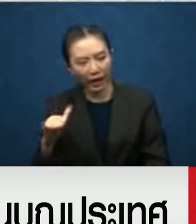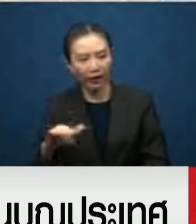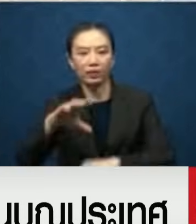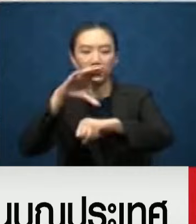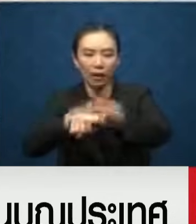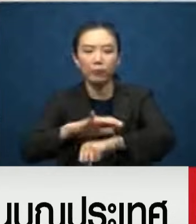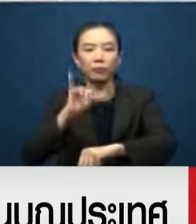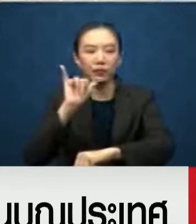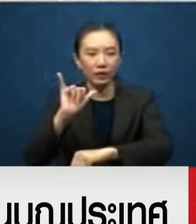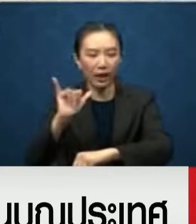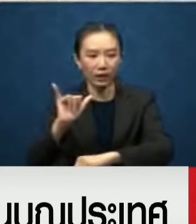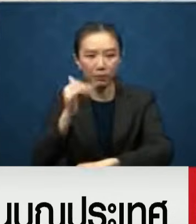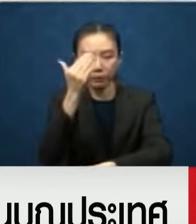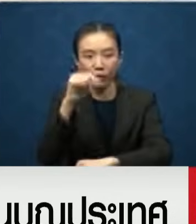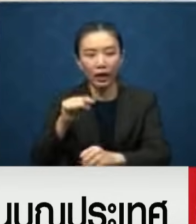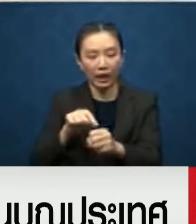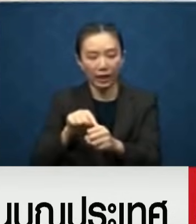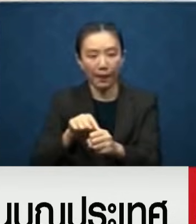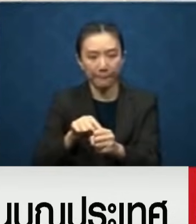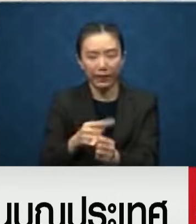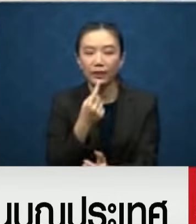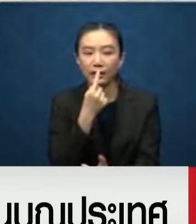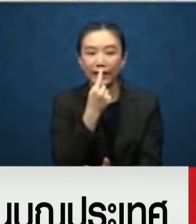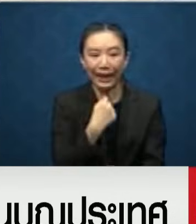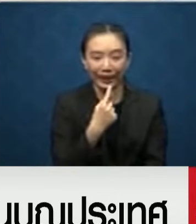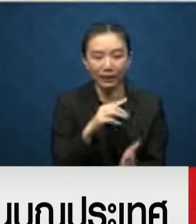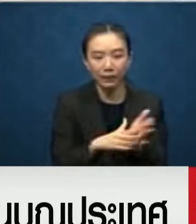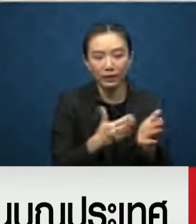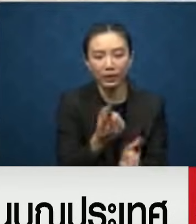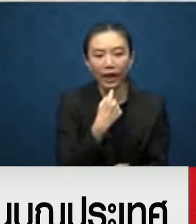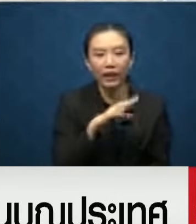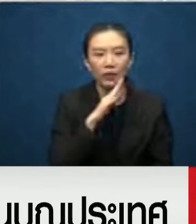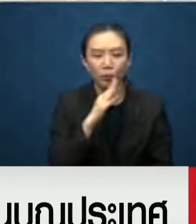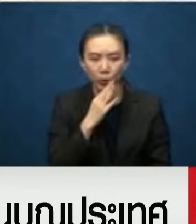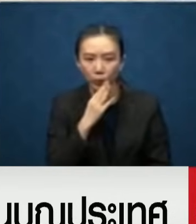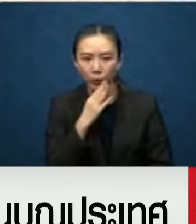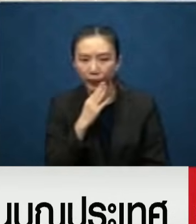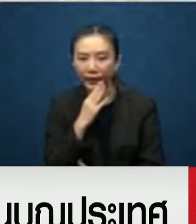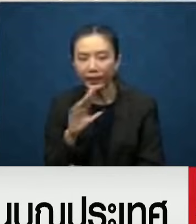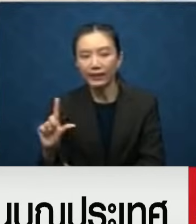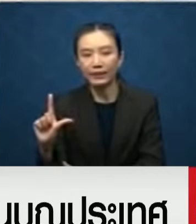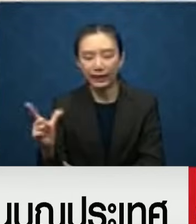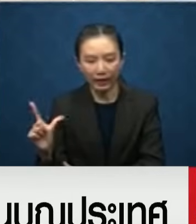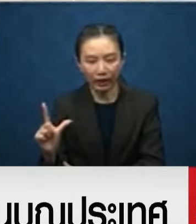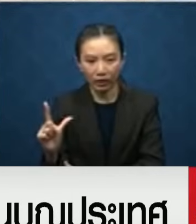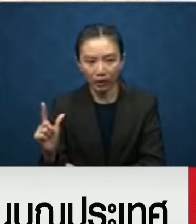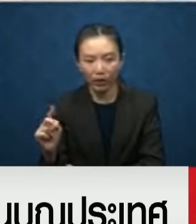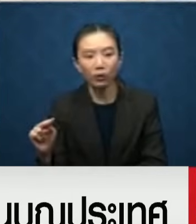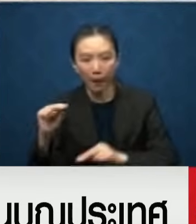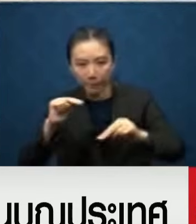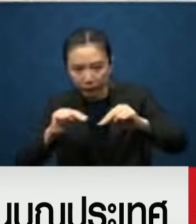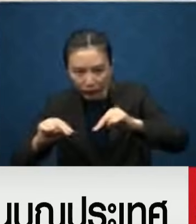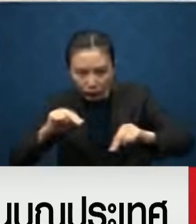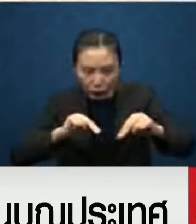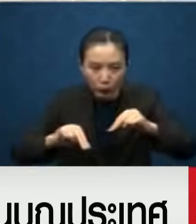อยู่แล้วก็พูดด้วยนะคะว่าบ้านใหญ่ที่พูดถึงเนี่ยเดี๋ยวนี้ล่มสลายไปมากแล้วเชื่อว่าบ้านใหญ่รุ่น